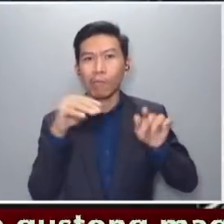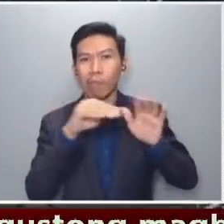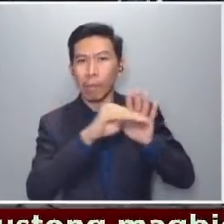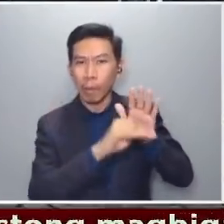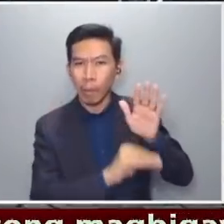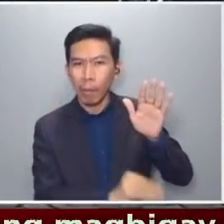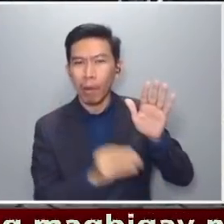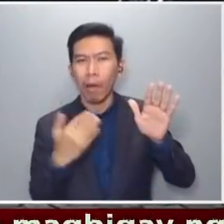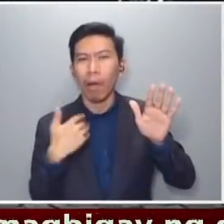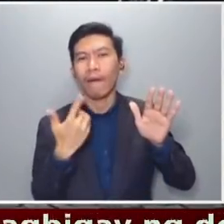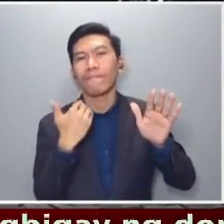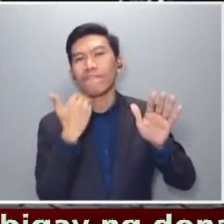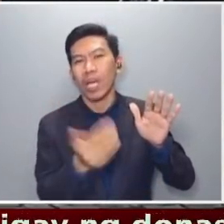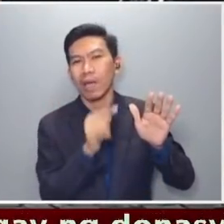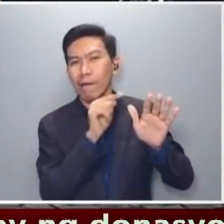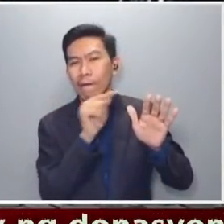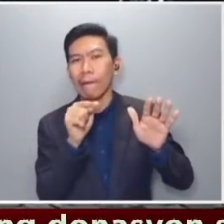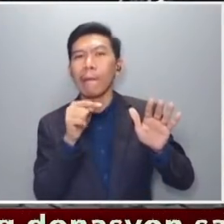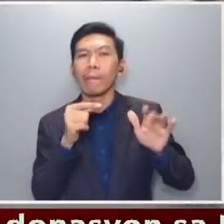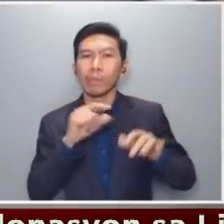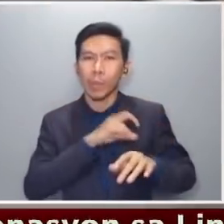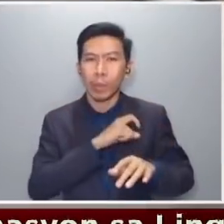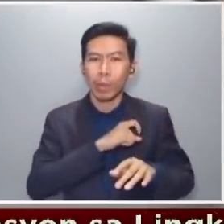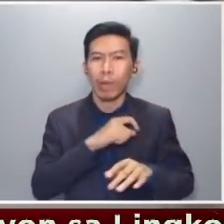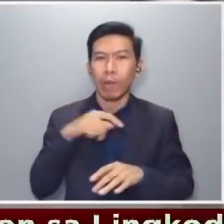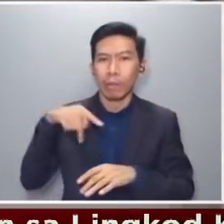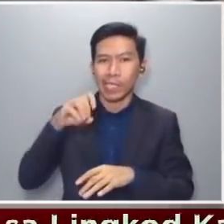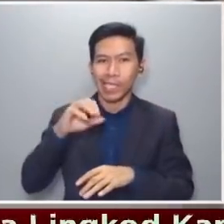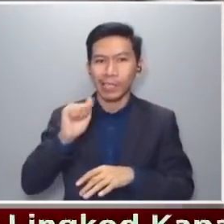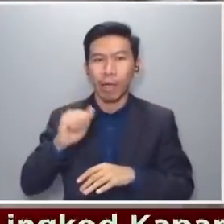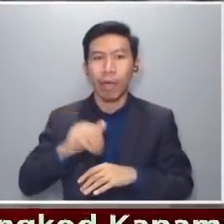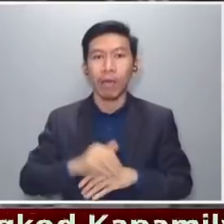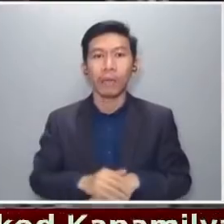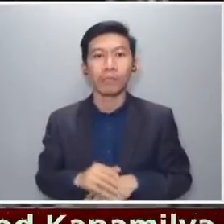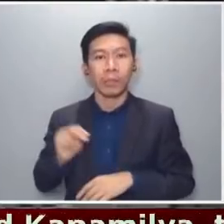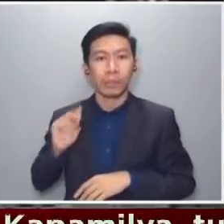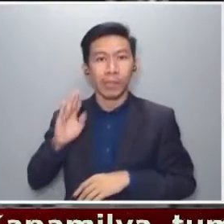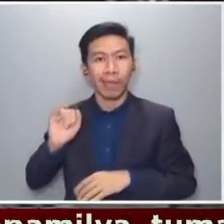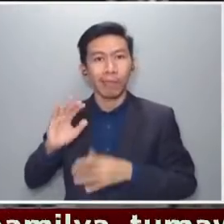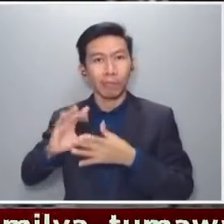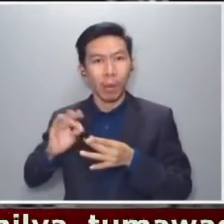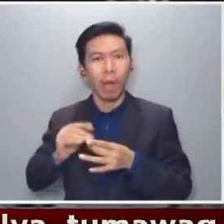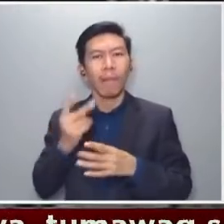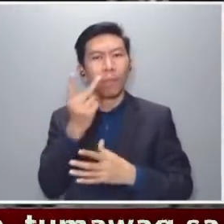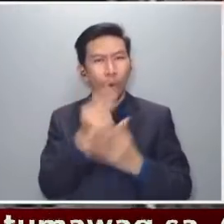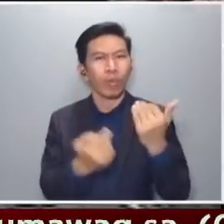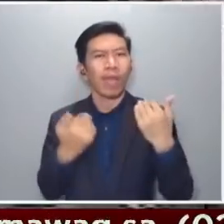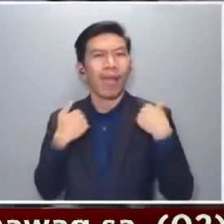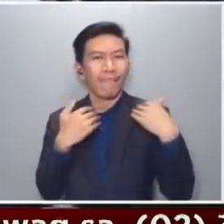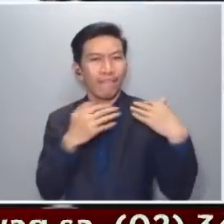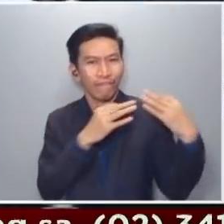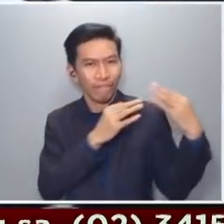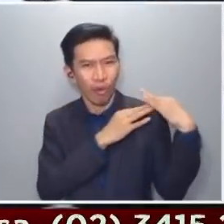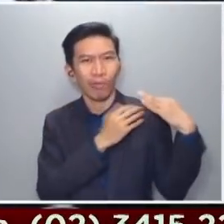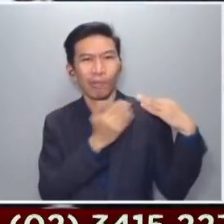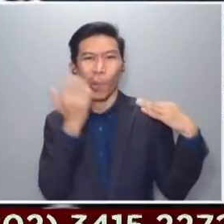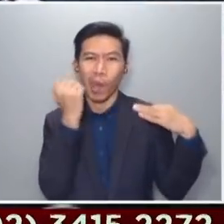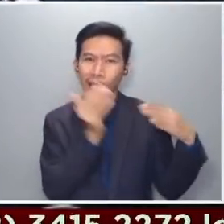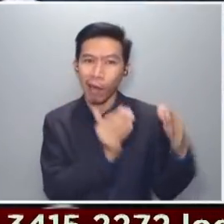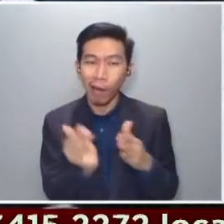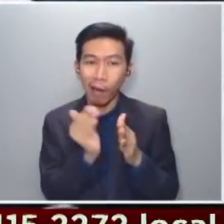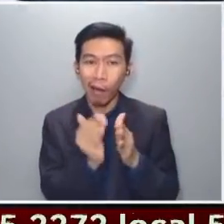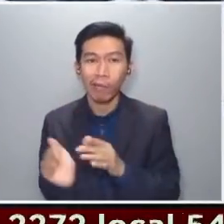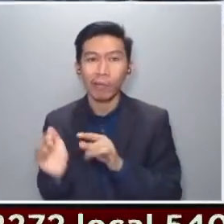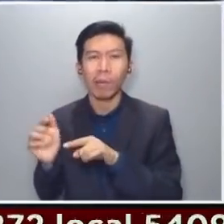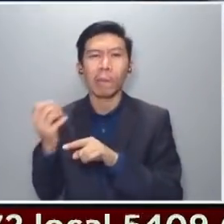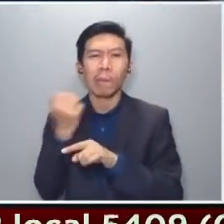NBI, kapwa may pagkukulang ang 2 grupo sa pagplano ng operasyon. Sa hanay ng PNP, mali umanong ginamit sa entrapment